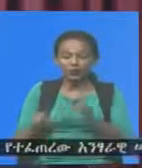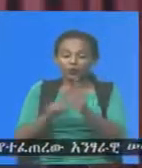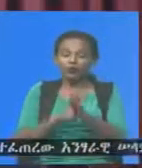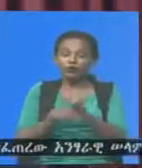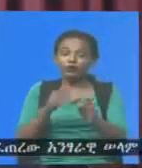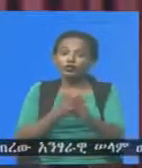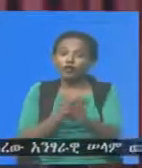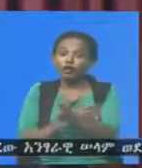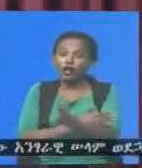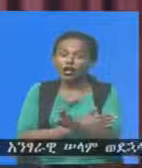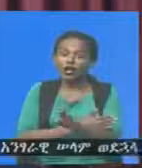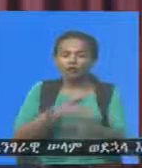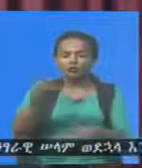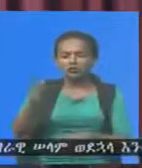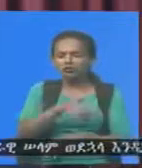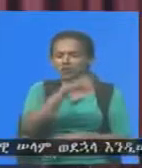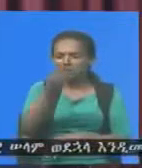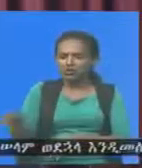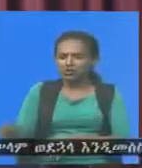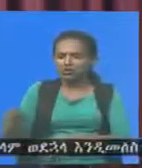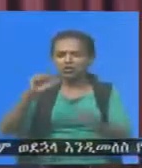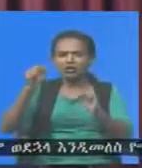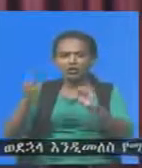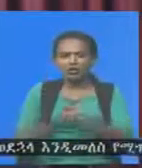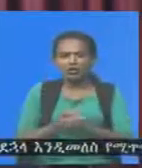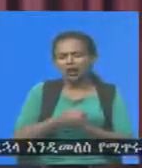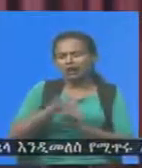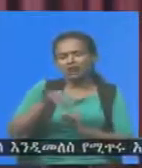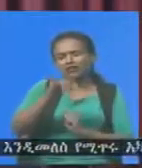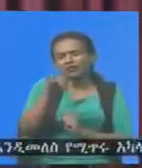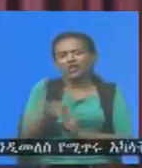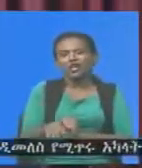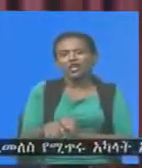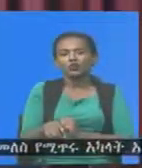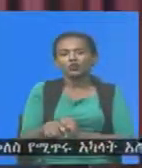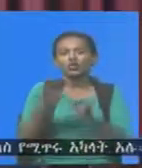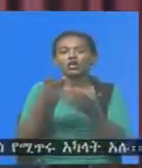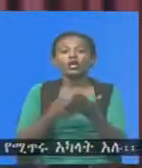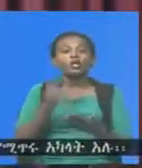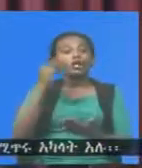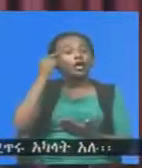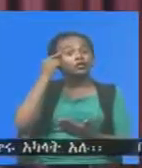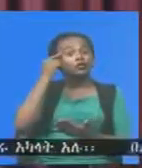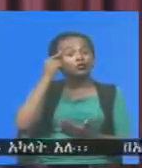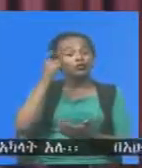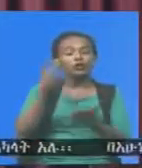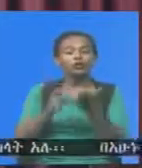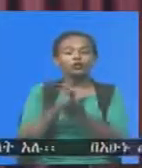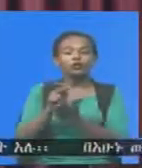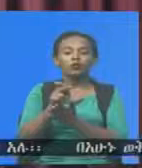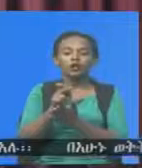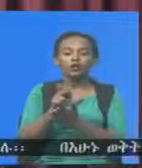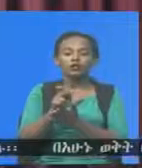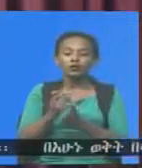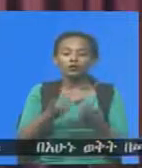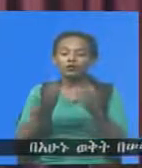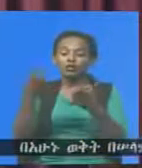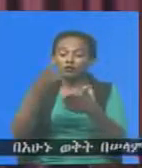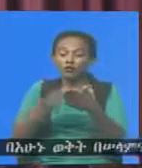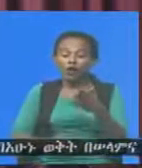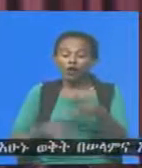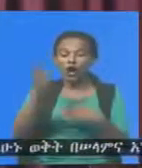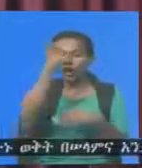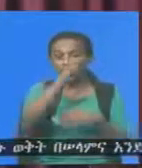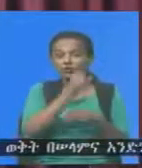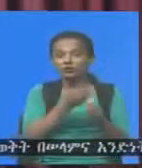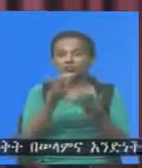ይሻሻላል፣ ይሰረዛል፣ ይቀየራል እንዳስፈላጊነት። ይሄን ያሰቡ ለዲሞክራሲው ለምትጠዋጋ ግምት መስጠት ጥሩ